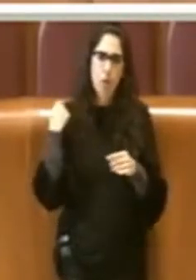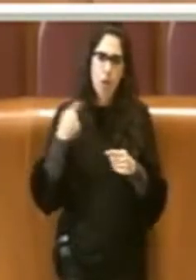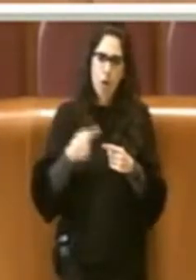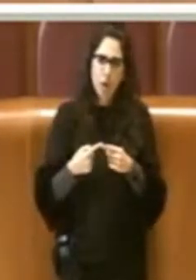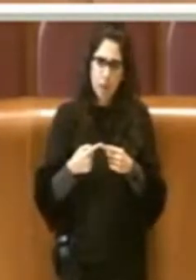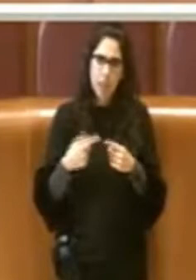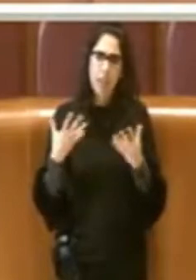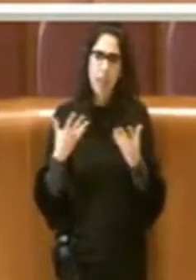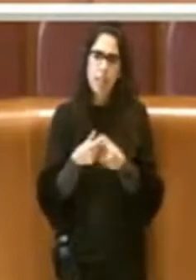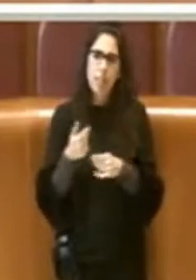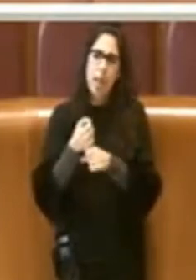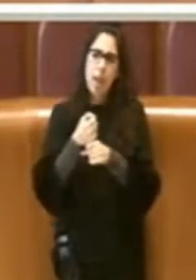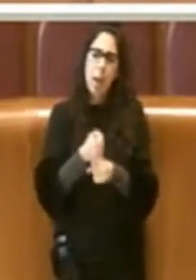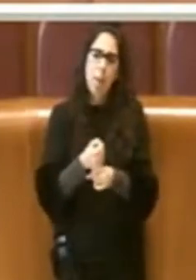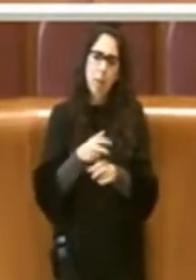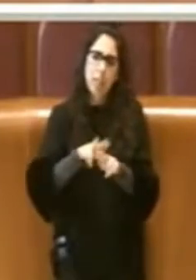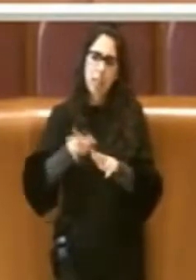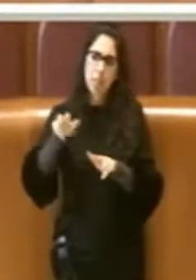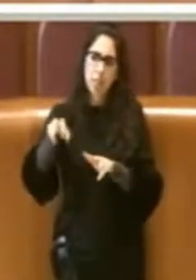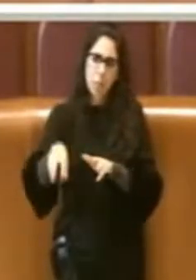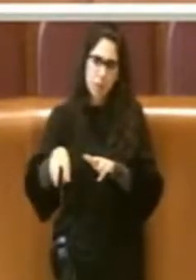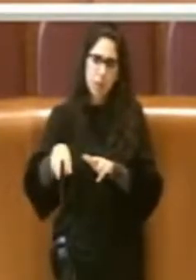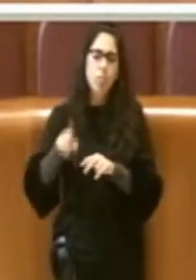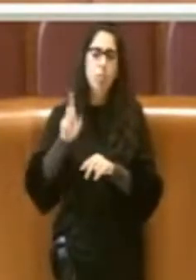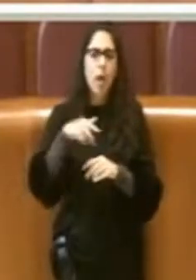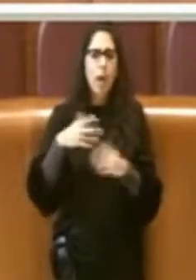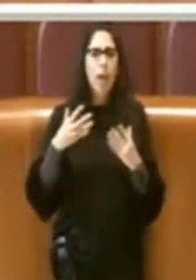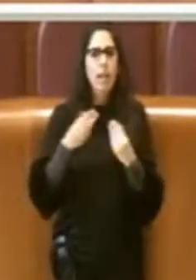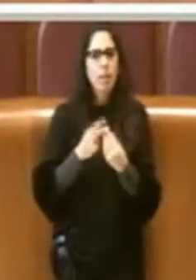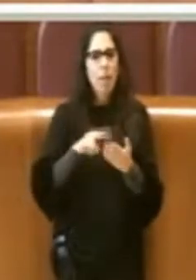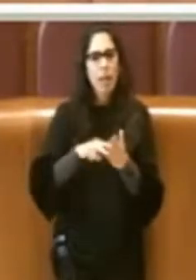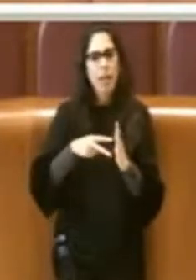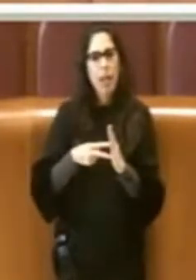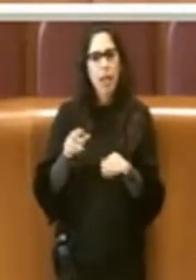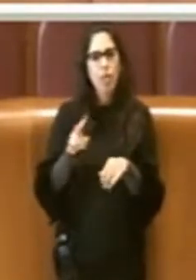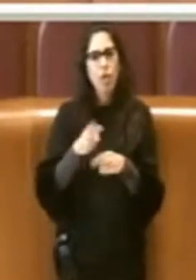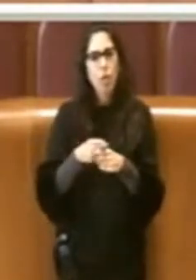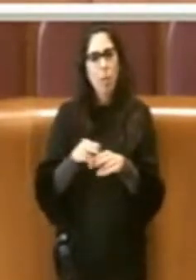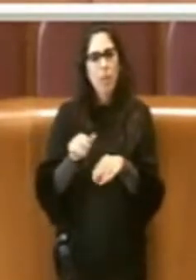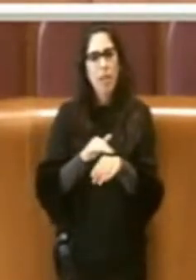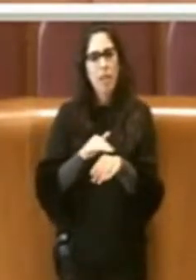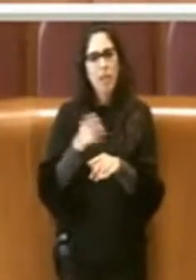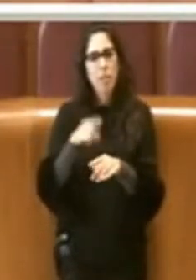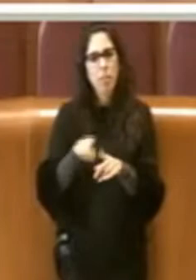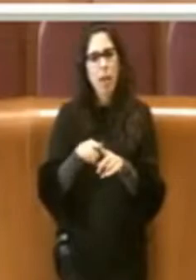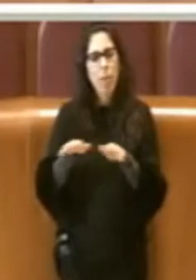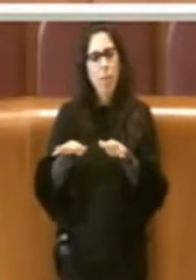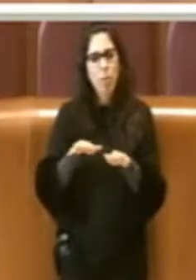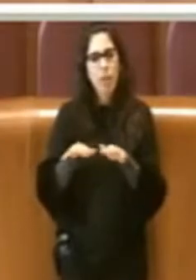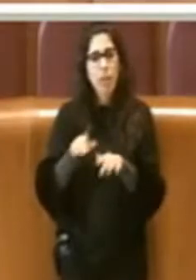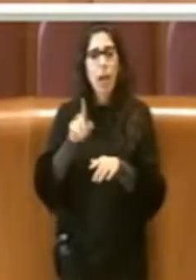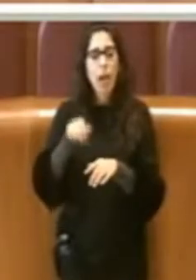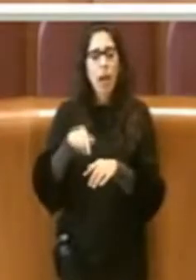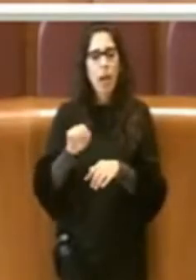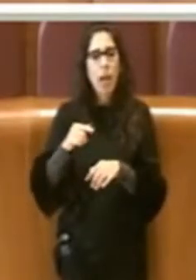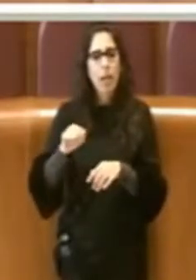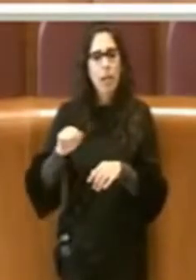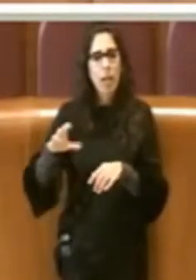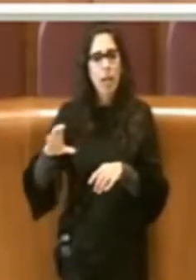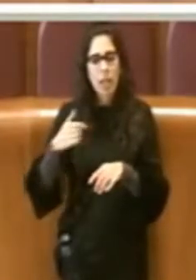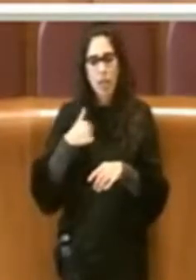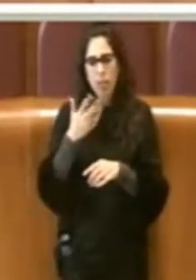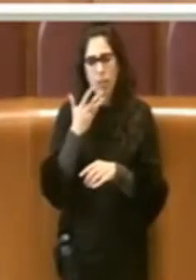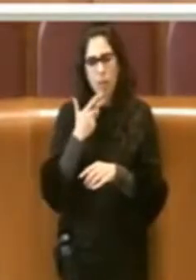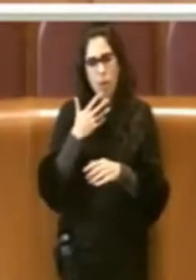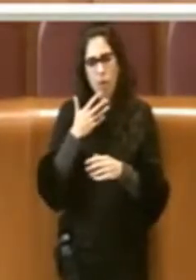con i nostri rappresentanti del municipio che con i nostri tecnici di Roma Servizi per la Mobilità e ATAC, che anzi ho il piacere di